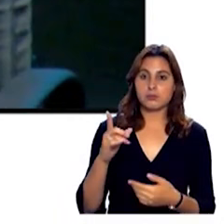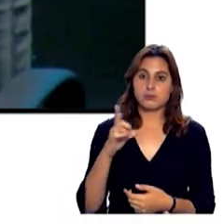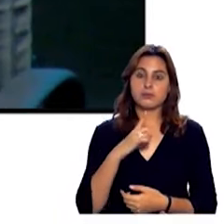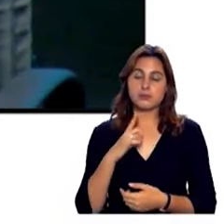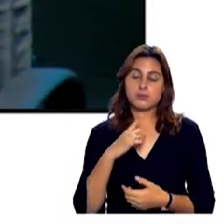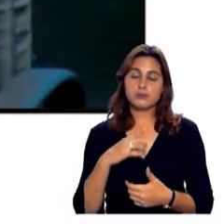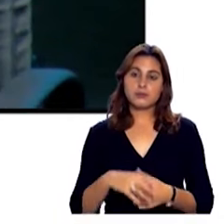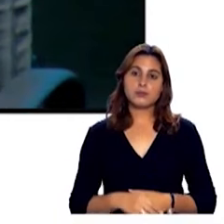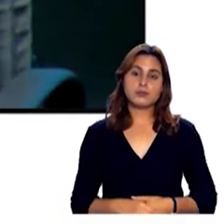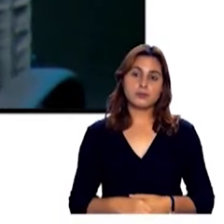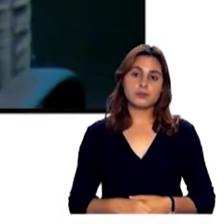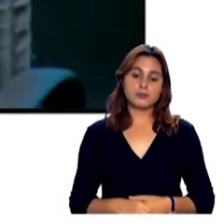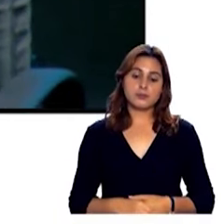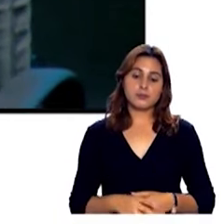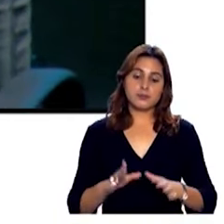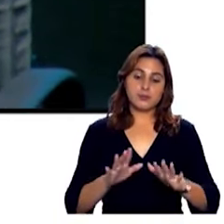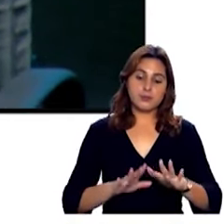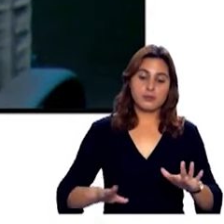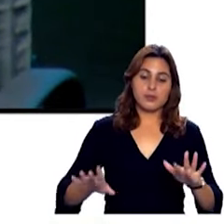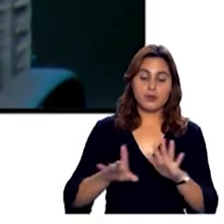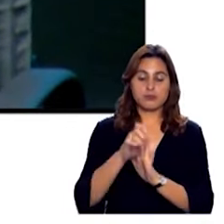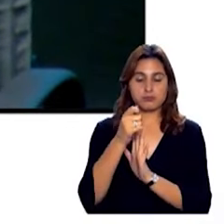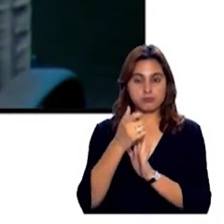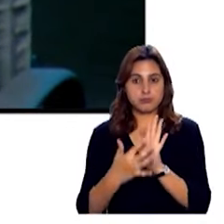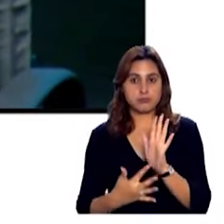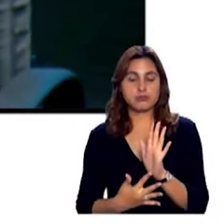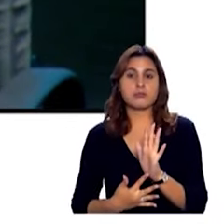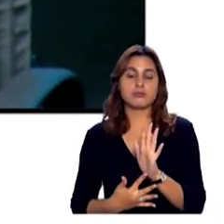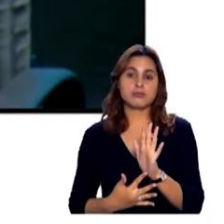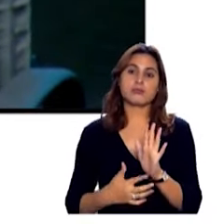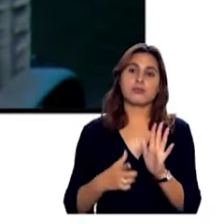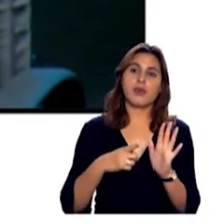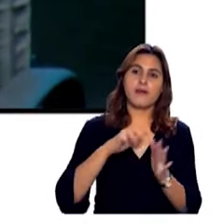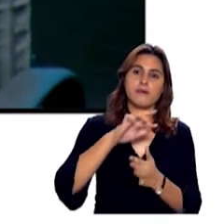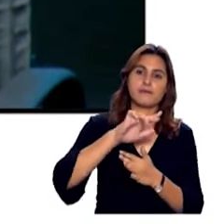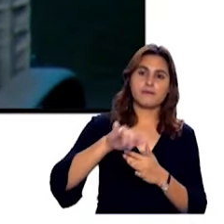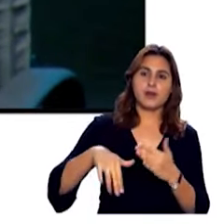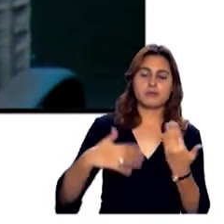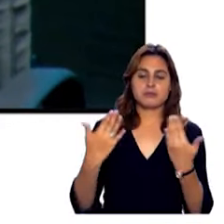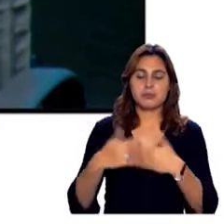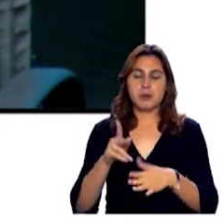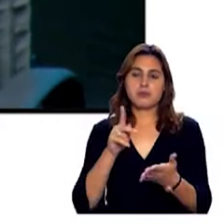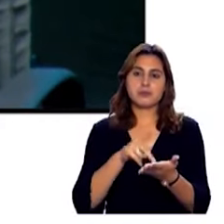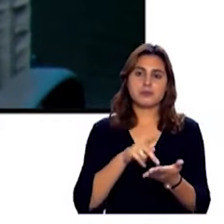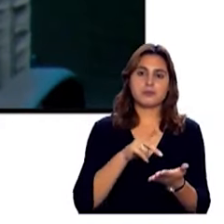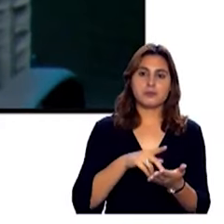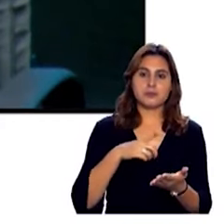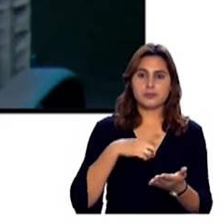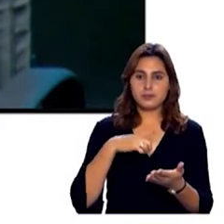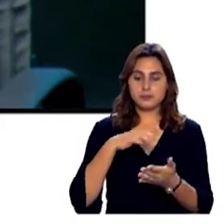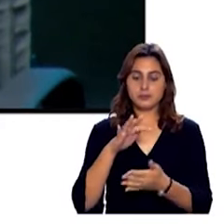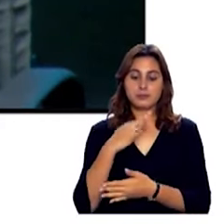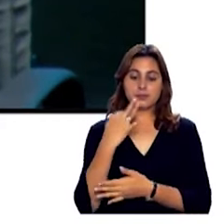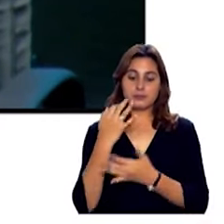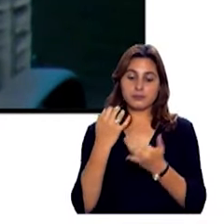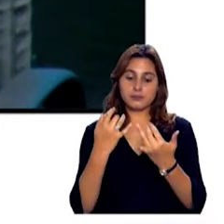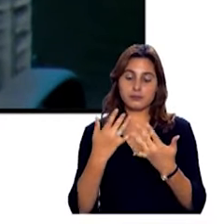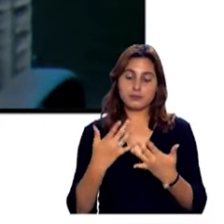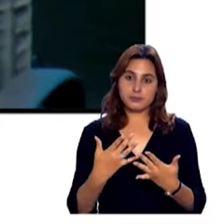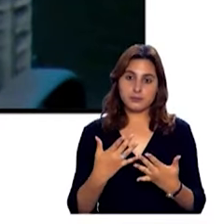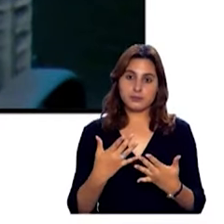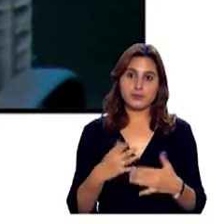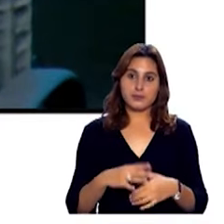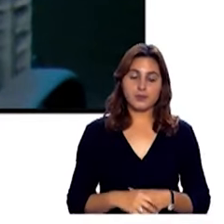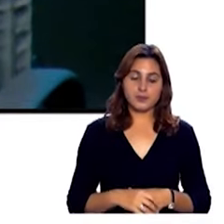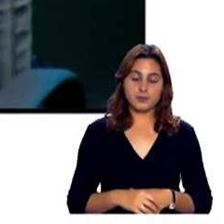à l'heure se sont faites Sans texte comme on DIT en France à droit Constant par